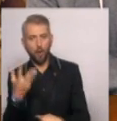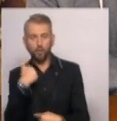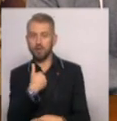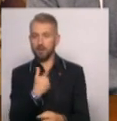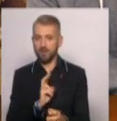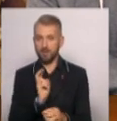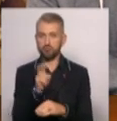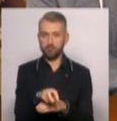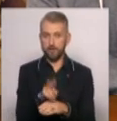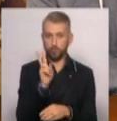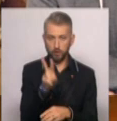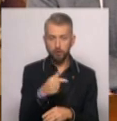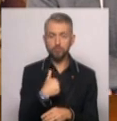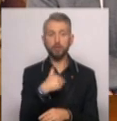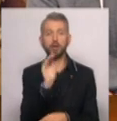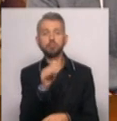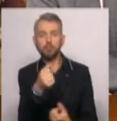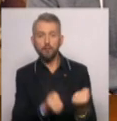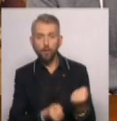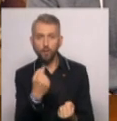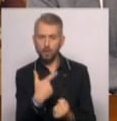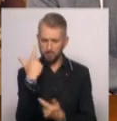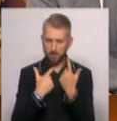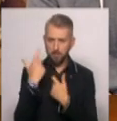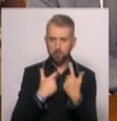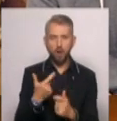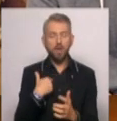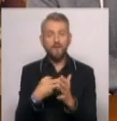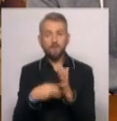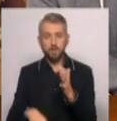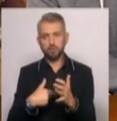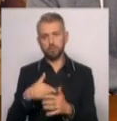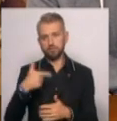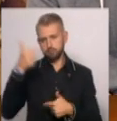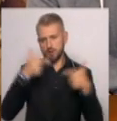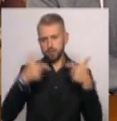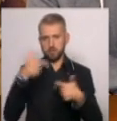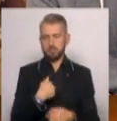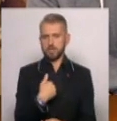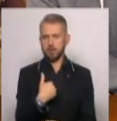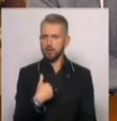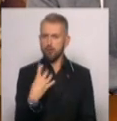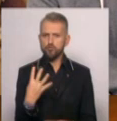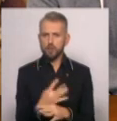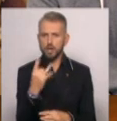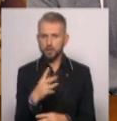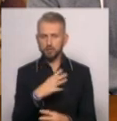тролейбус, підійшла до нього, він обгризався, а коли я вийшла, покрив мене матом. Я 4 рази звертала з